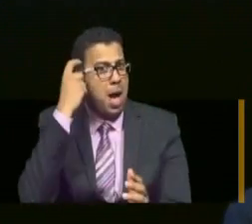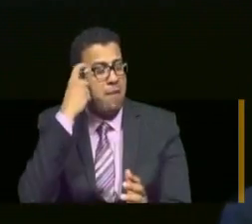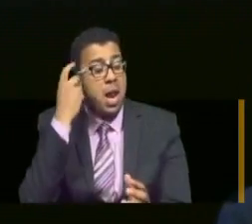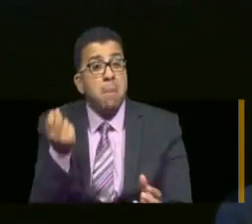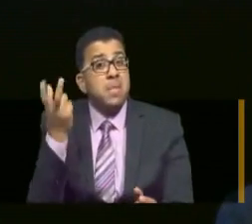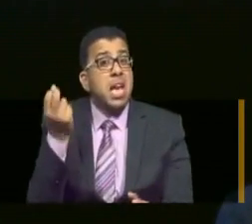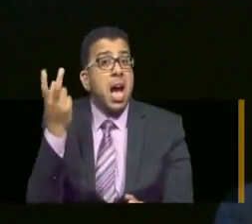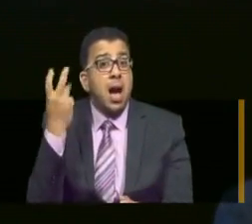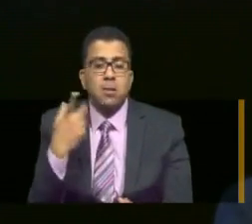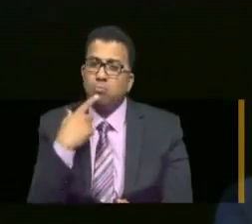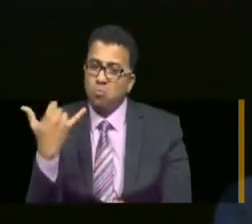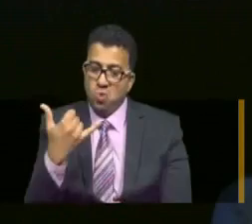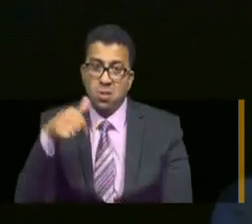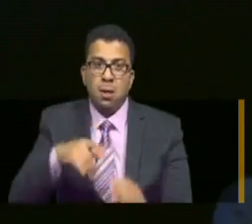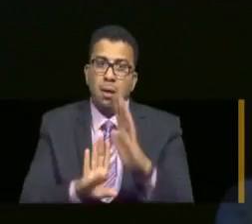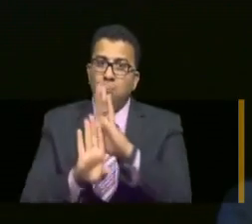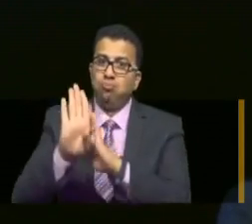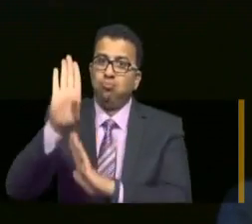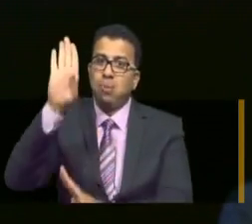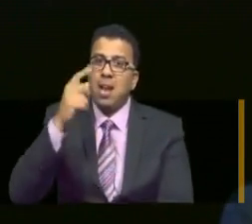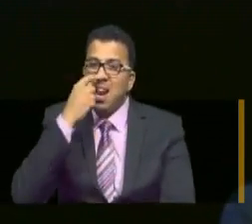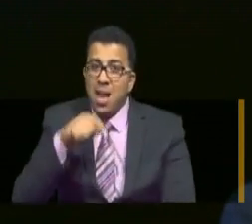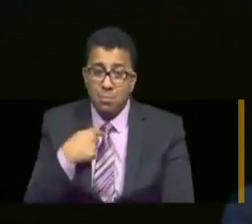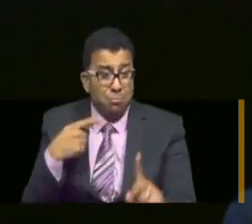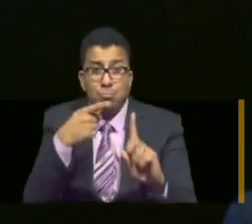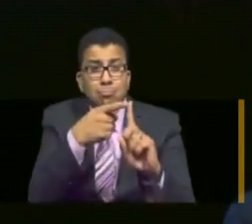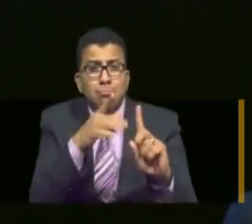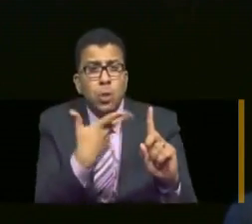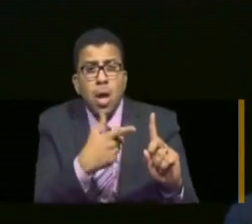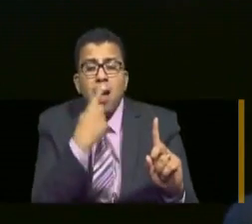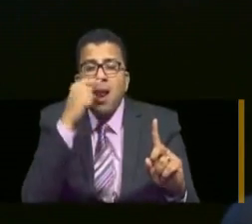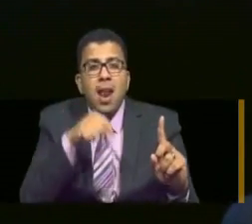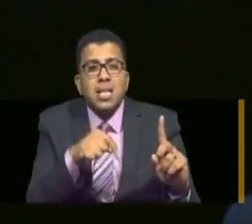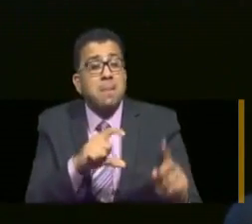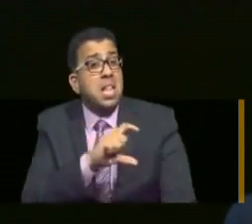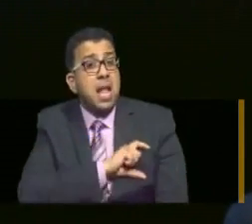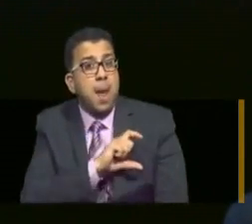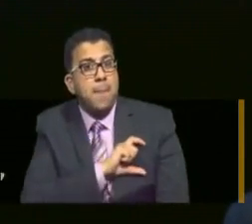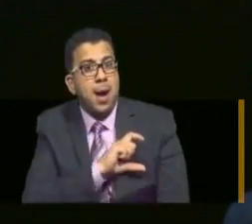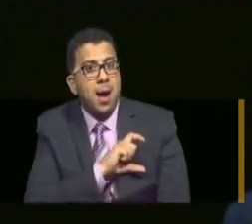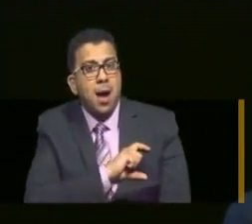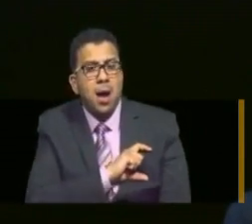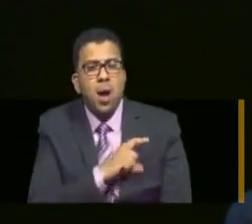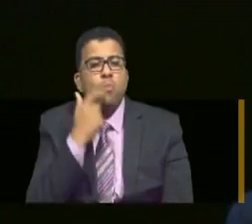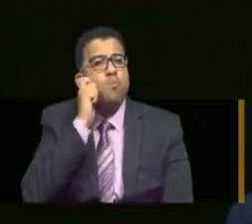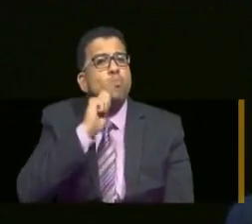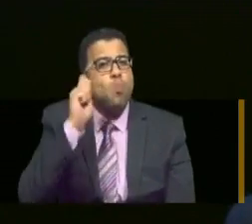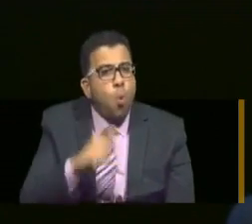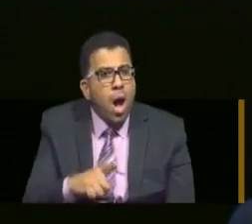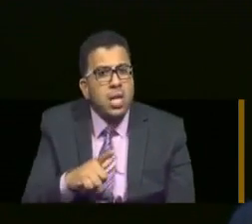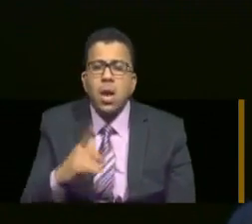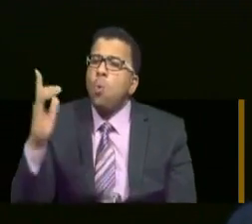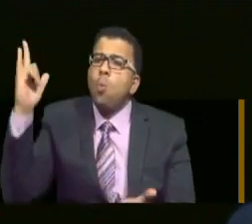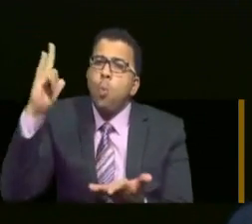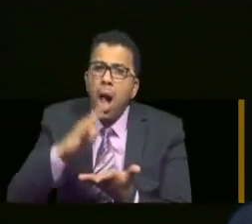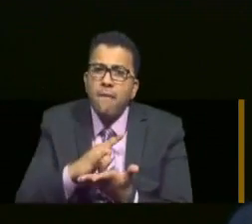ابتكار. هذه الأمور لن نتمكن من الوصول إليها إلا إذا كان عندنا طلبة سواء كانوا مواطنين أو